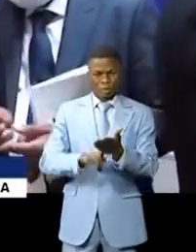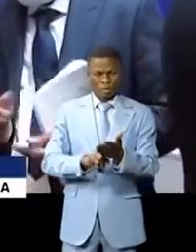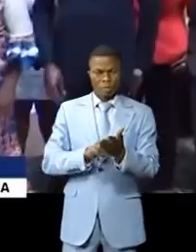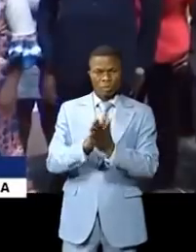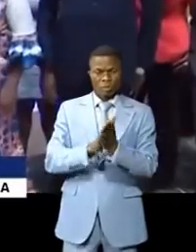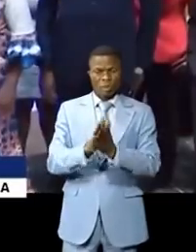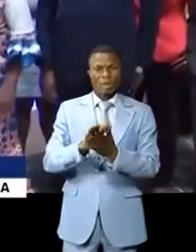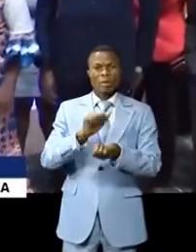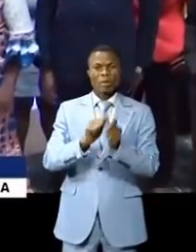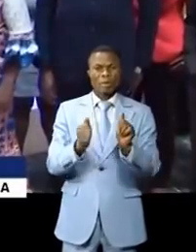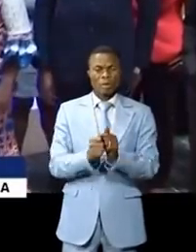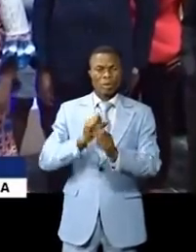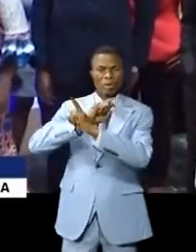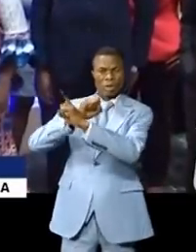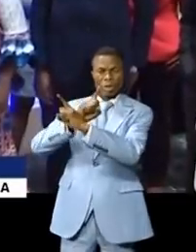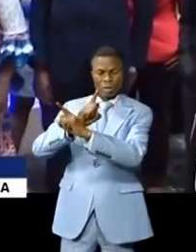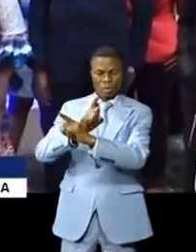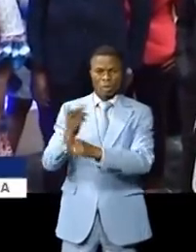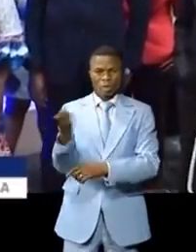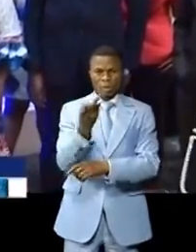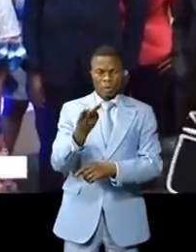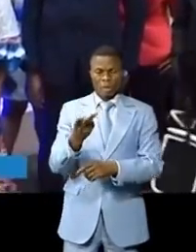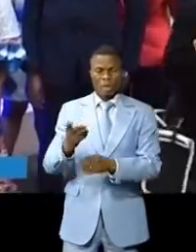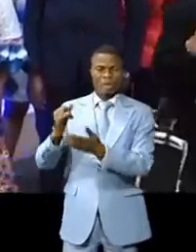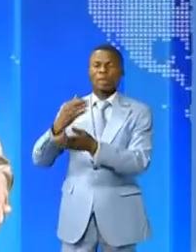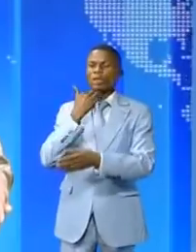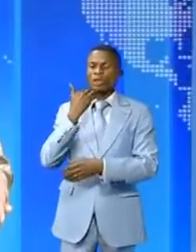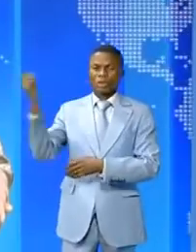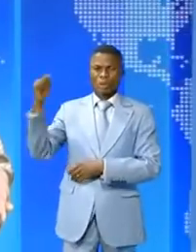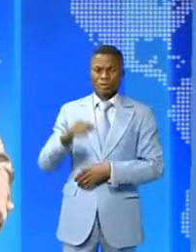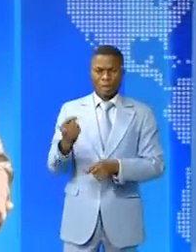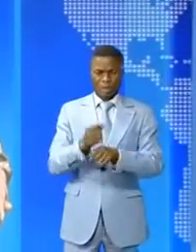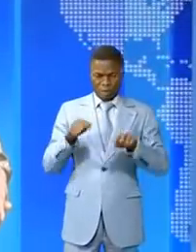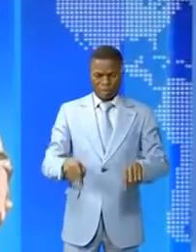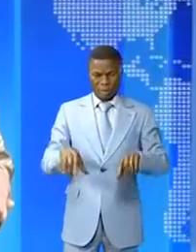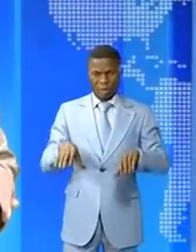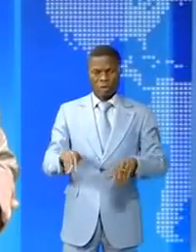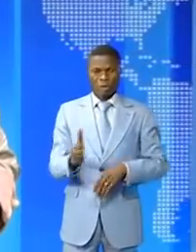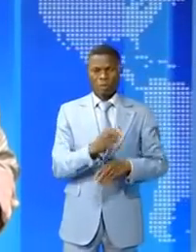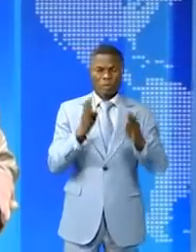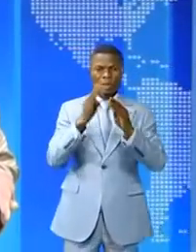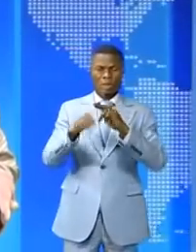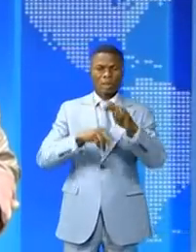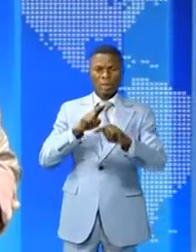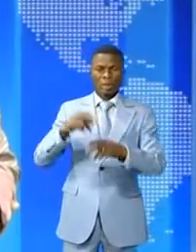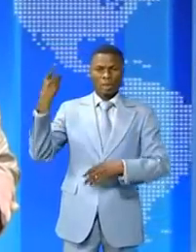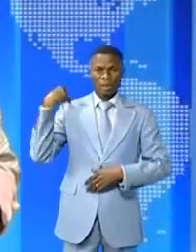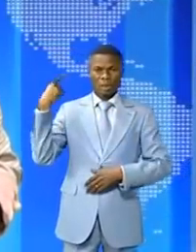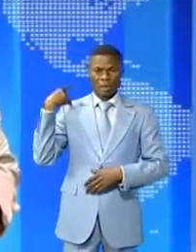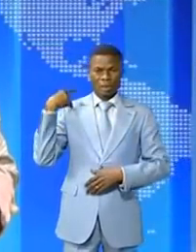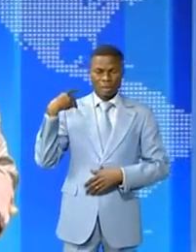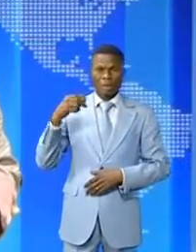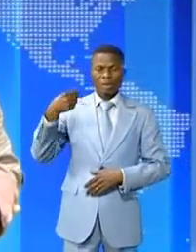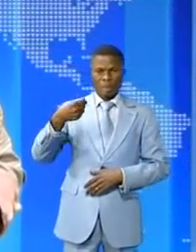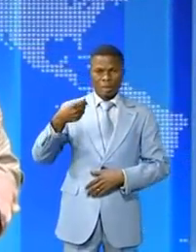porter sur la protection réciproque des investissements. Et à l'Assemblée nationale, le député Gaël Boussa